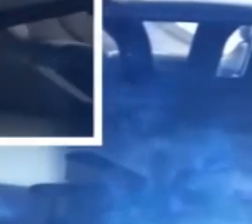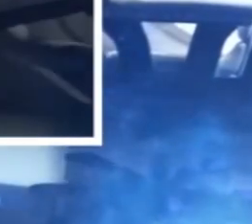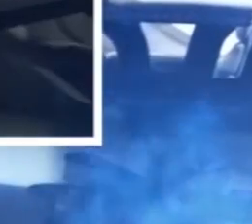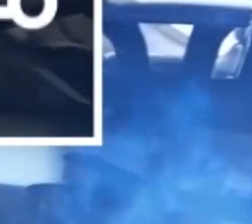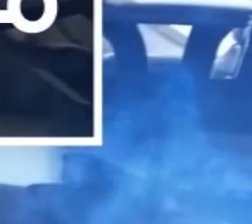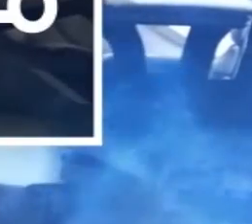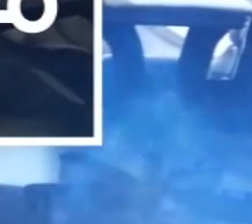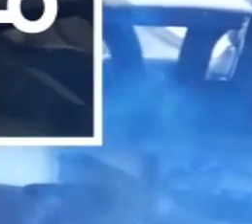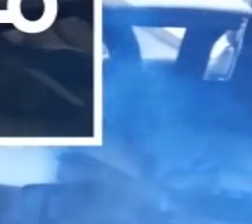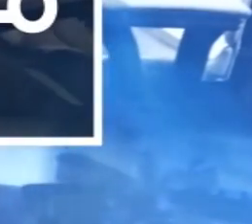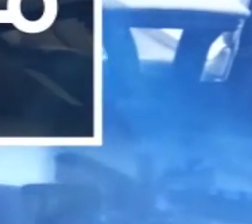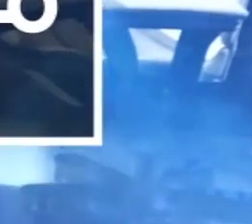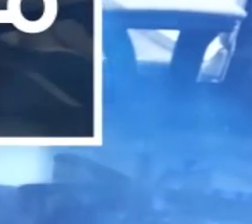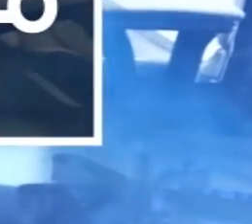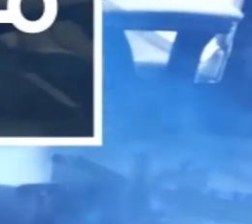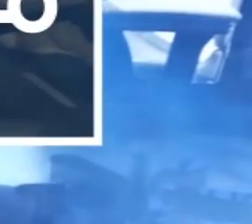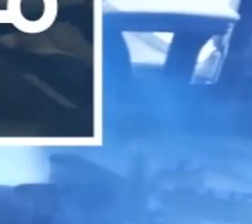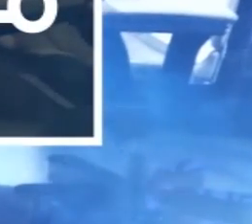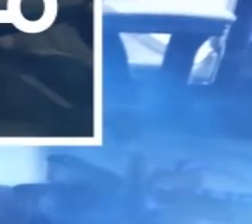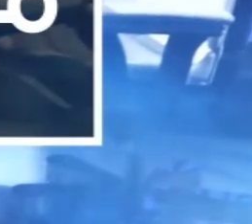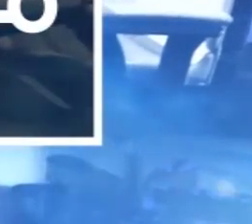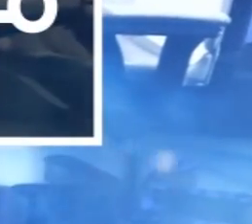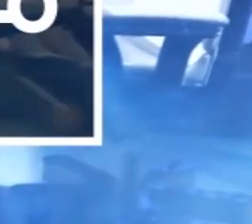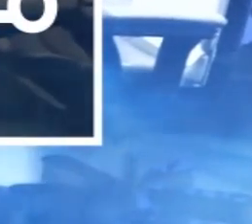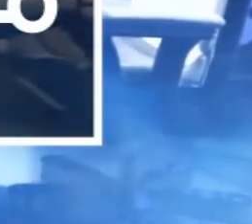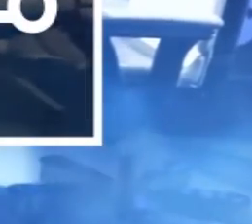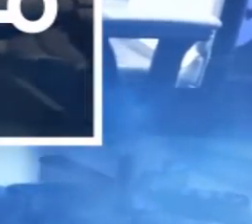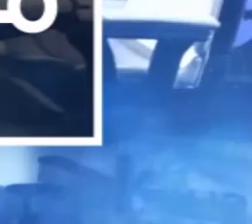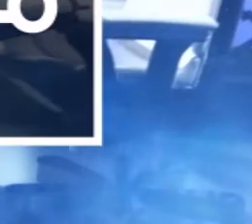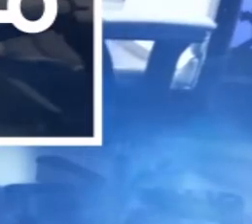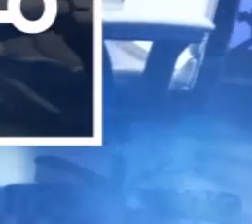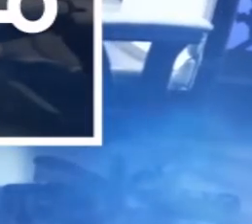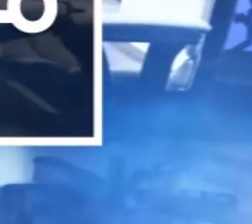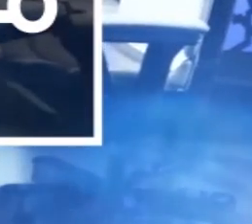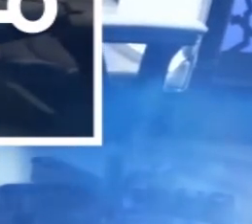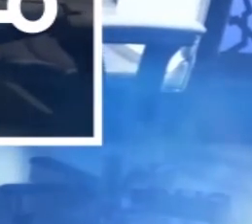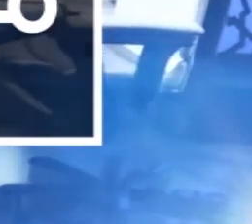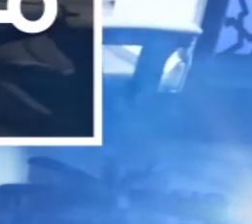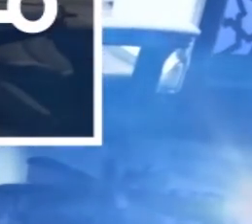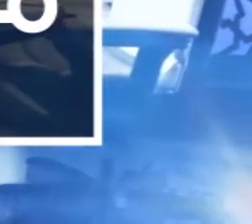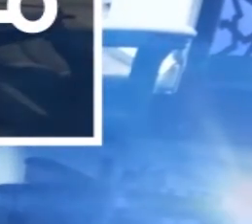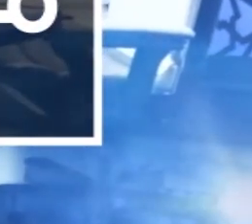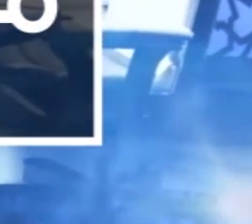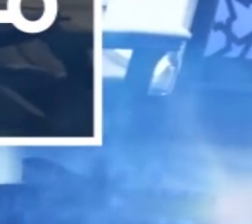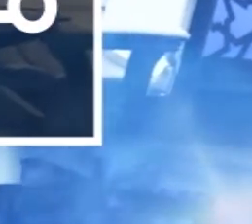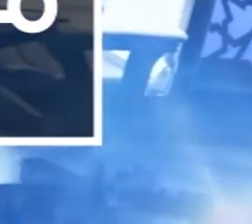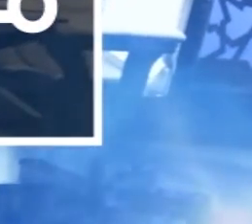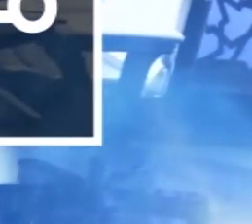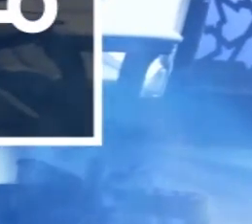حضورا. سمعنا واسألوا العلماء فجئنا، لعلمهم الغزير